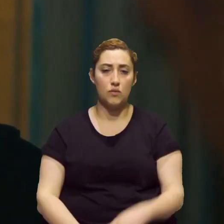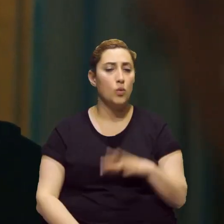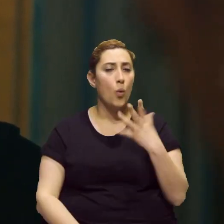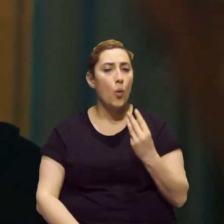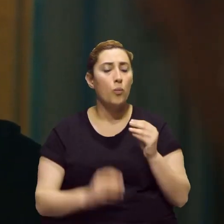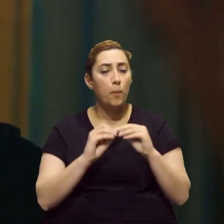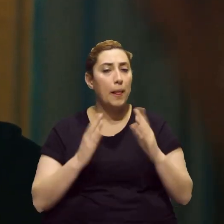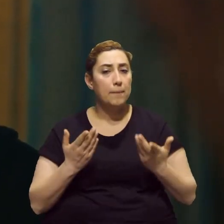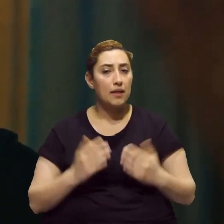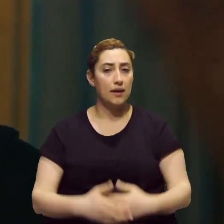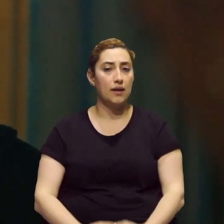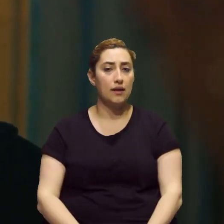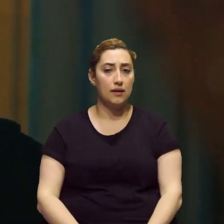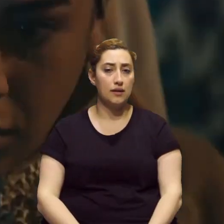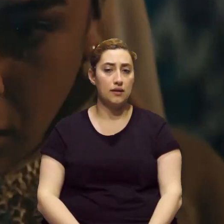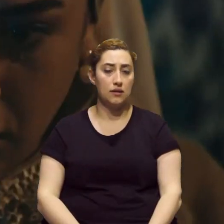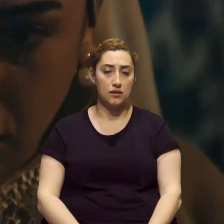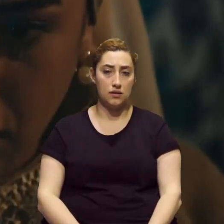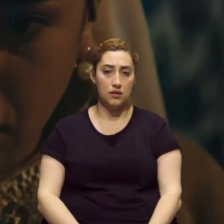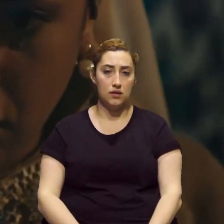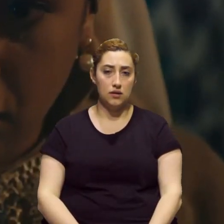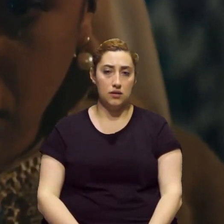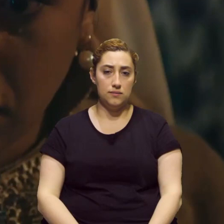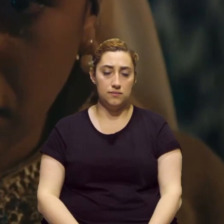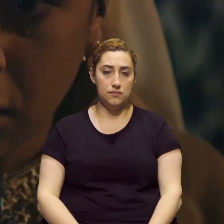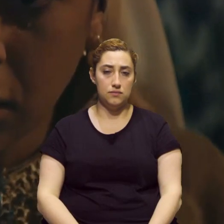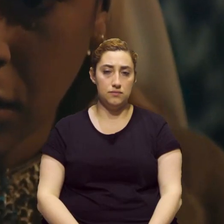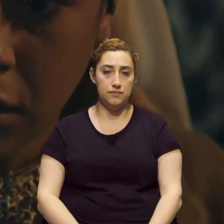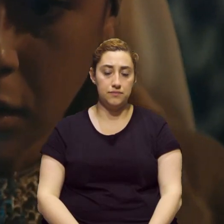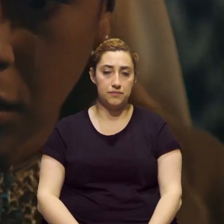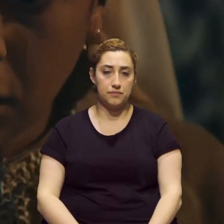Nedir mesele? Leyla dehşete kapılmış gibi, gözleri irileşmiş, bakışları donuk.